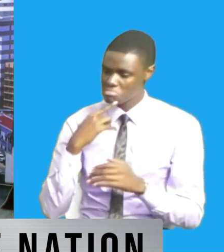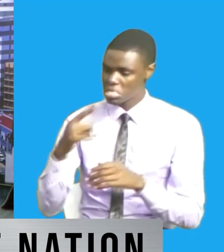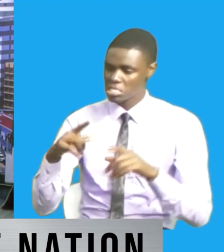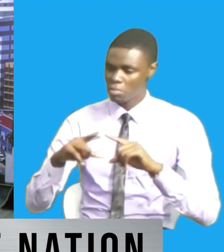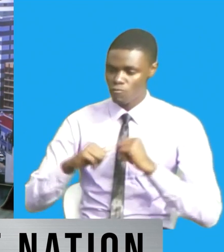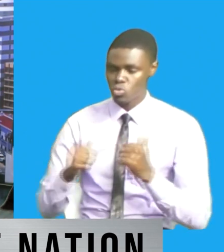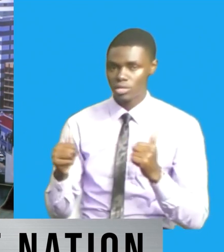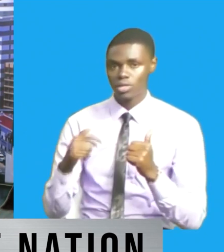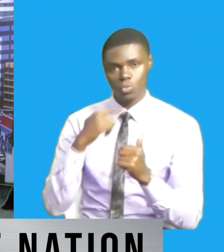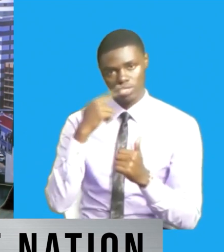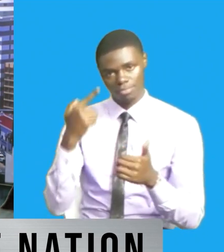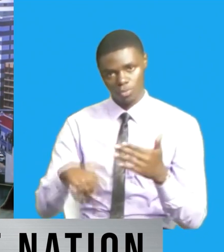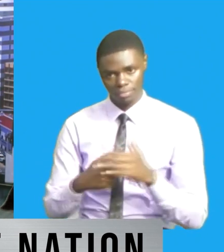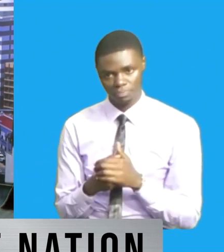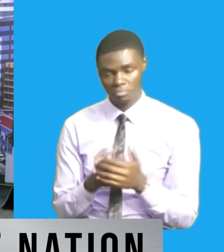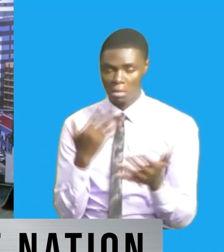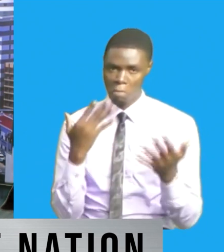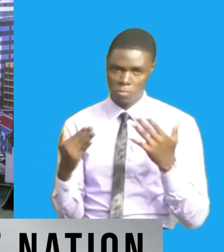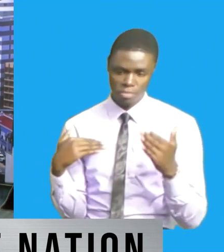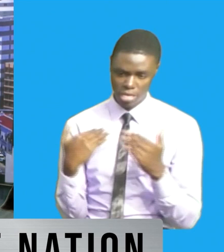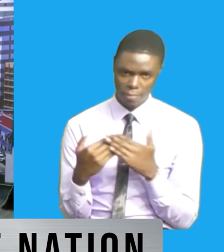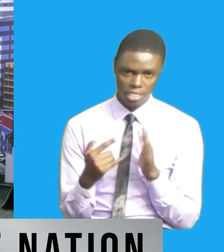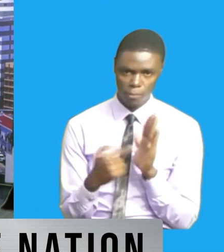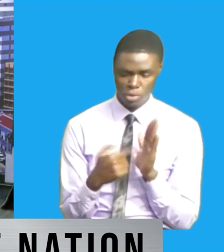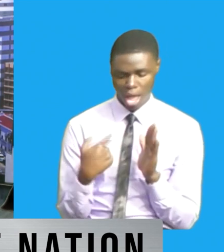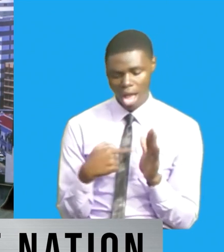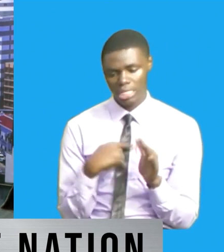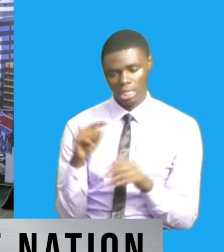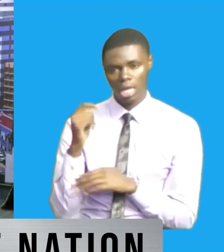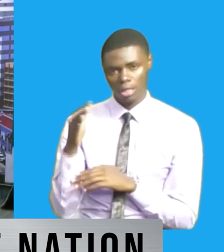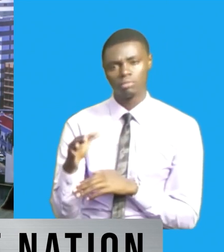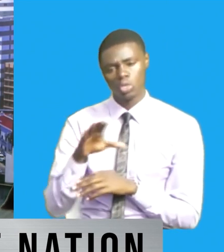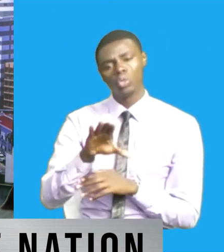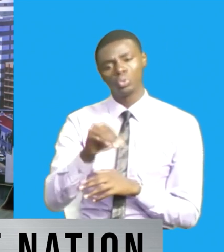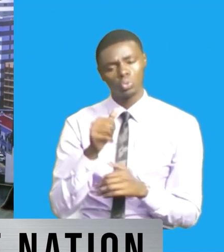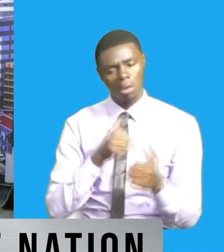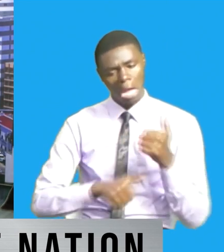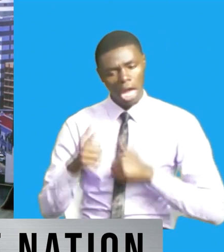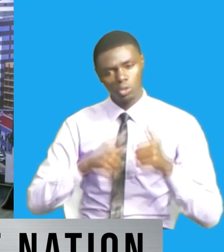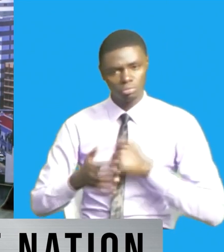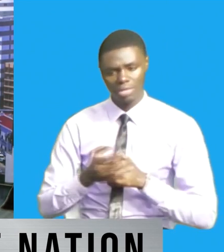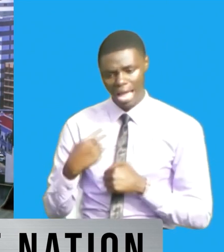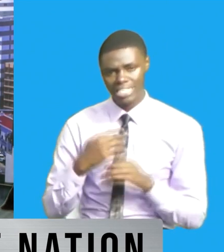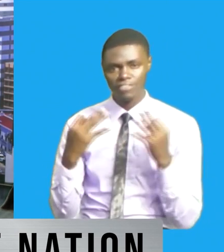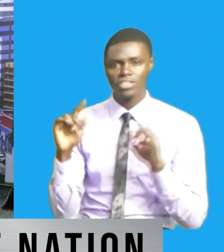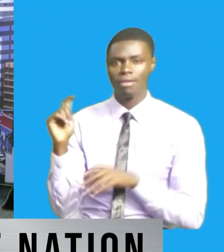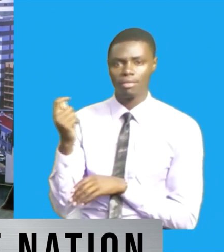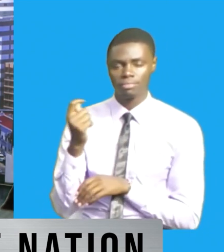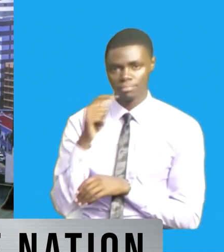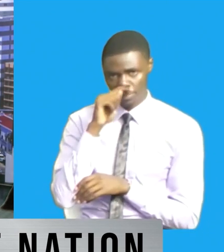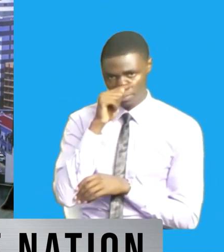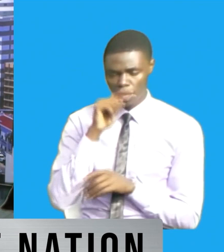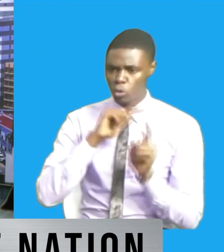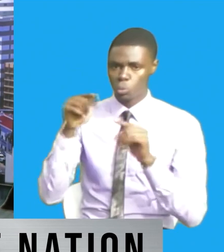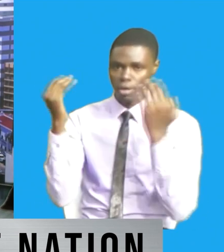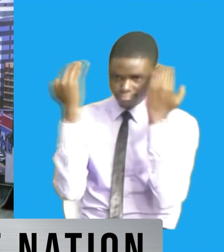ndio tunasema ya kwamba labda imefika mahali sisi wananchi tuchukue nafasi, na sisi kama Free Kenya tunaenda